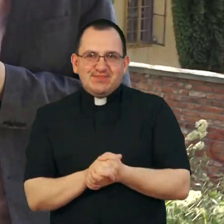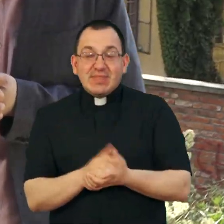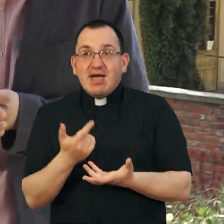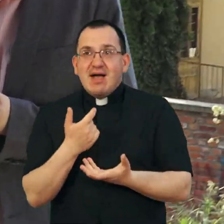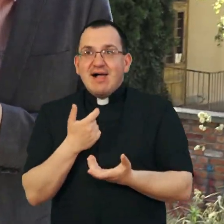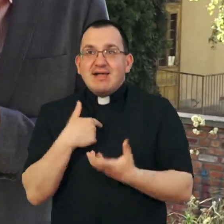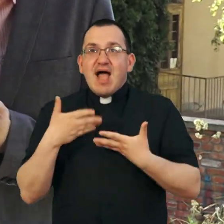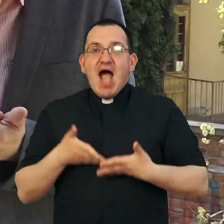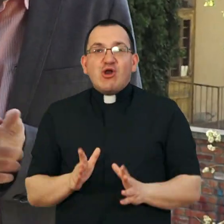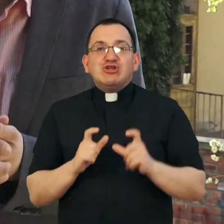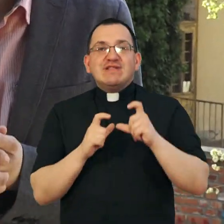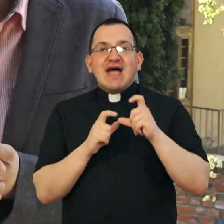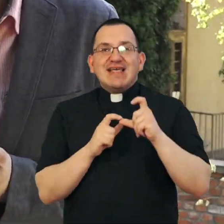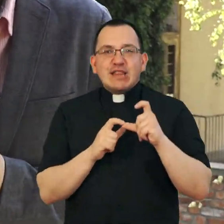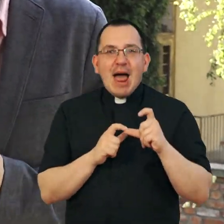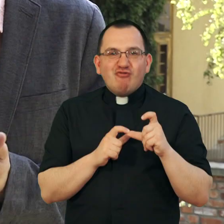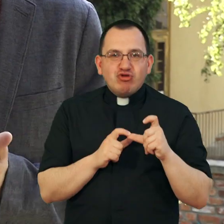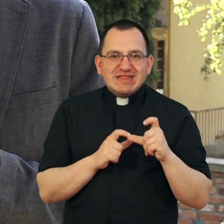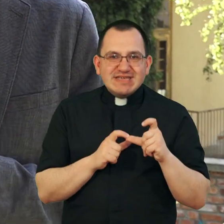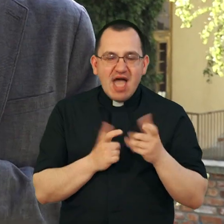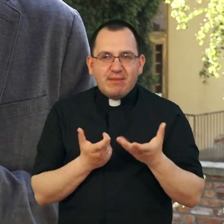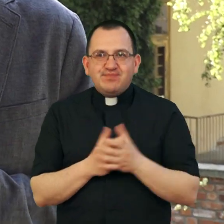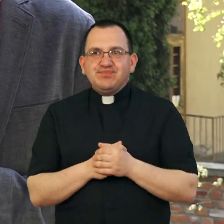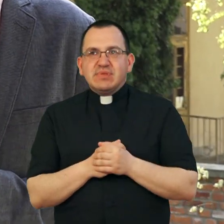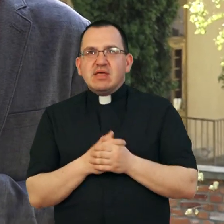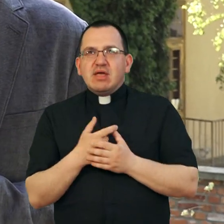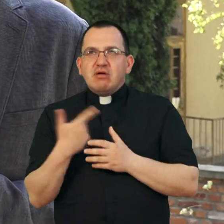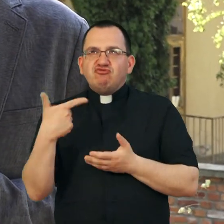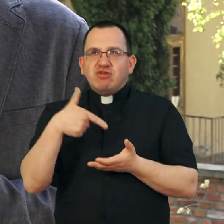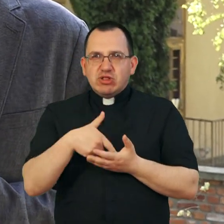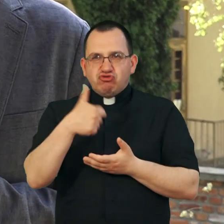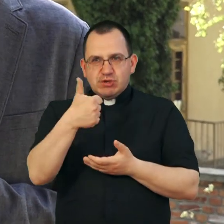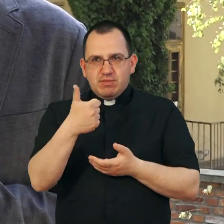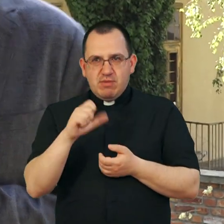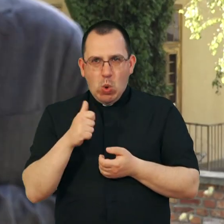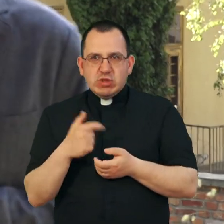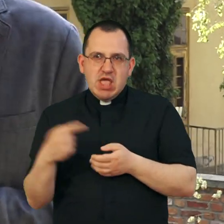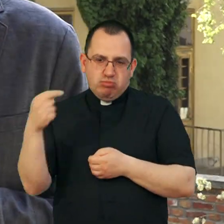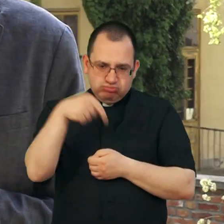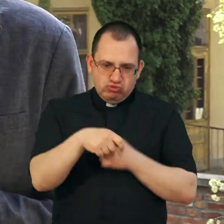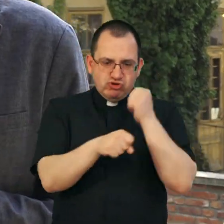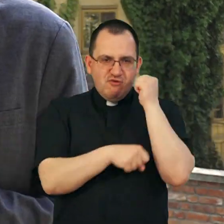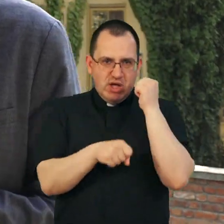Slavonac. Došli smo tu, to jest ja sam prvi došao 2001. Na fakultet. Tu sam se